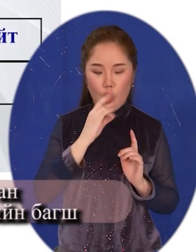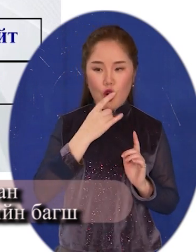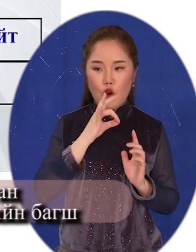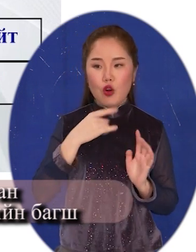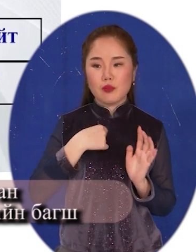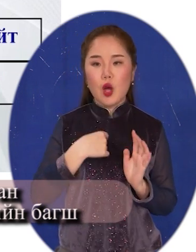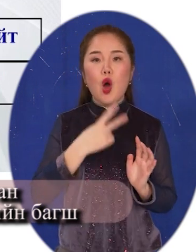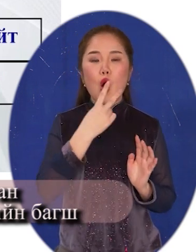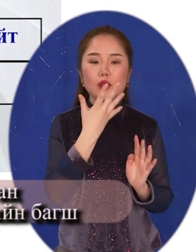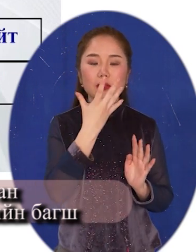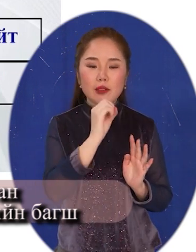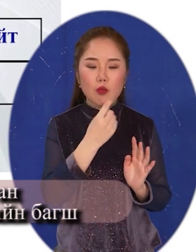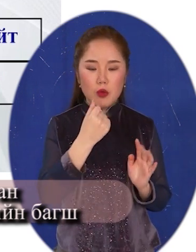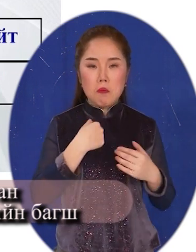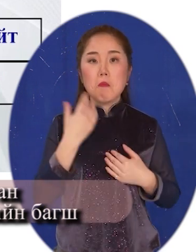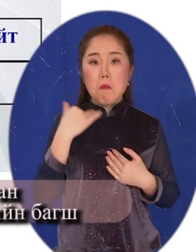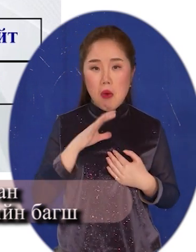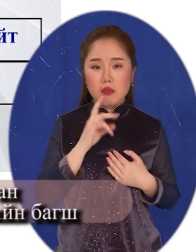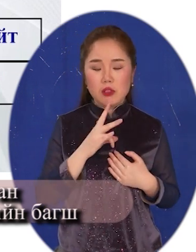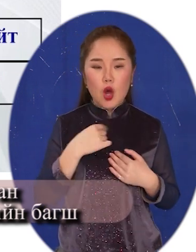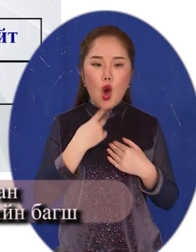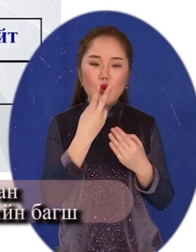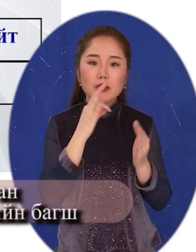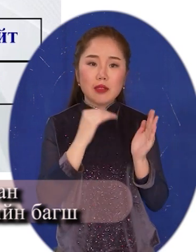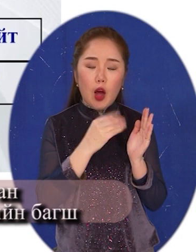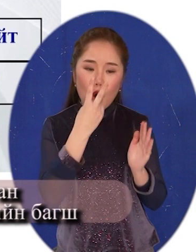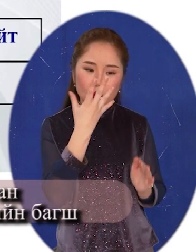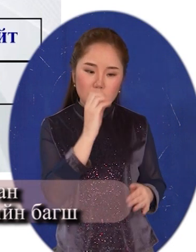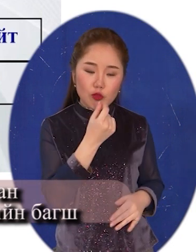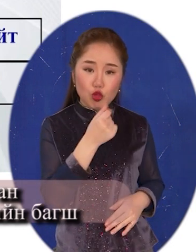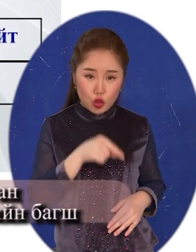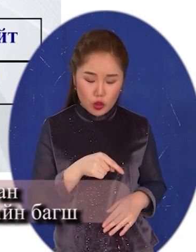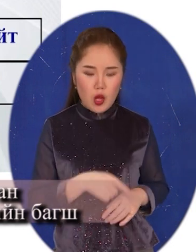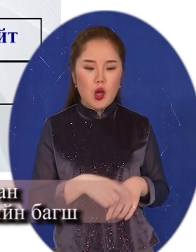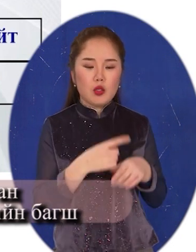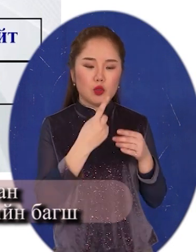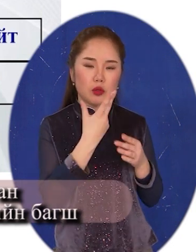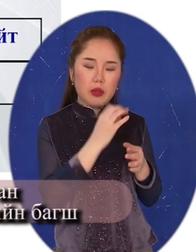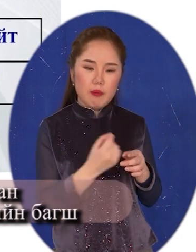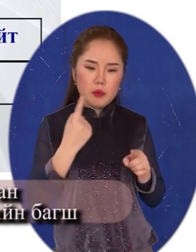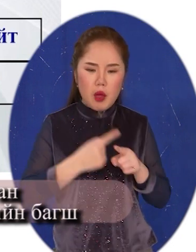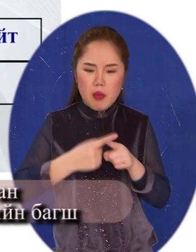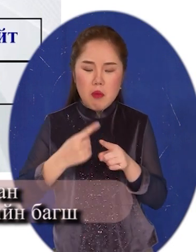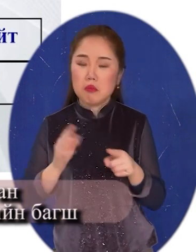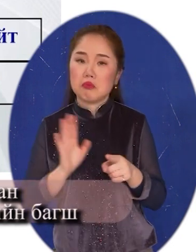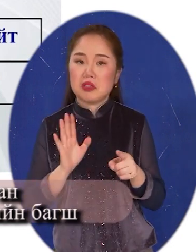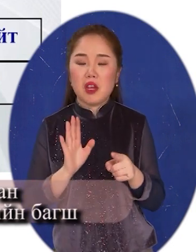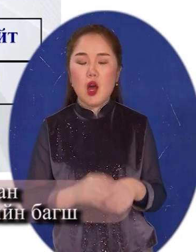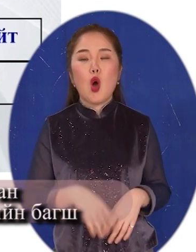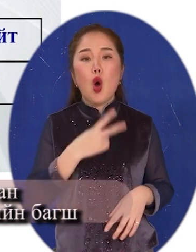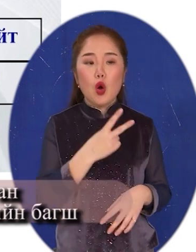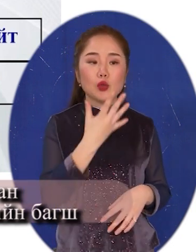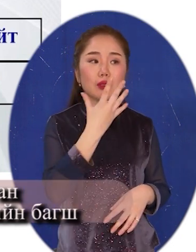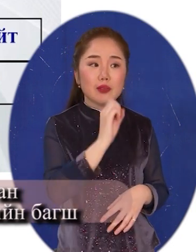Qoŋğırda 250 tögürük bar. 250 tögürükke jüzdükterdi qosbasıp burun, eger